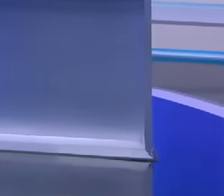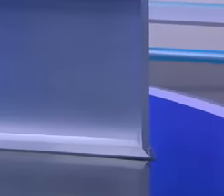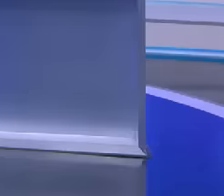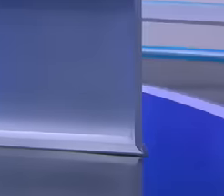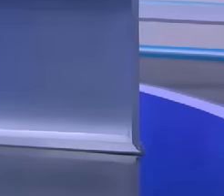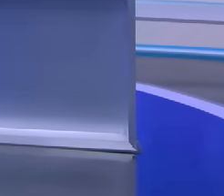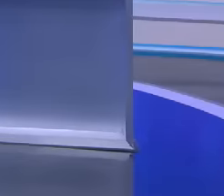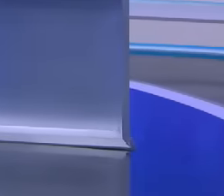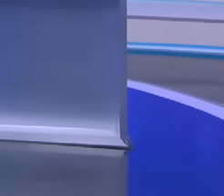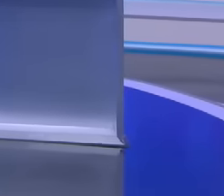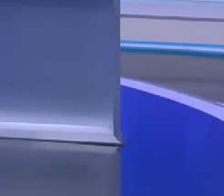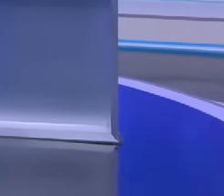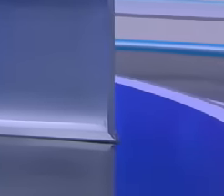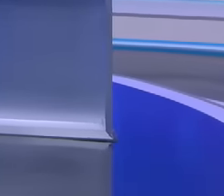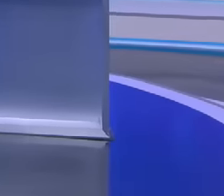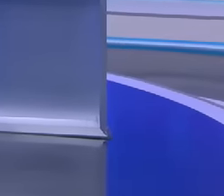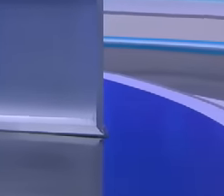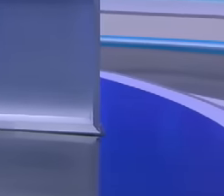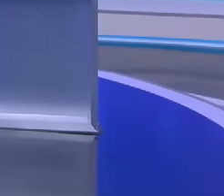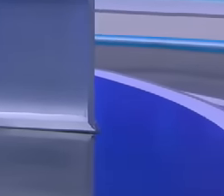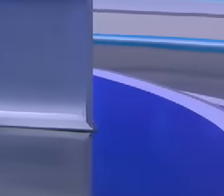yaitu Assalammualaikum